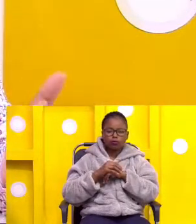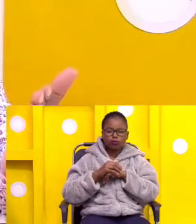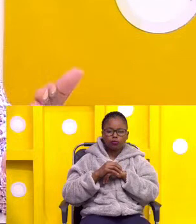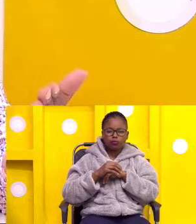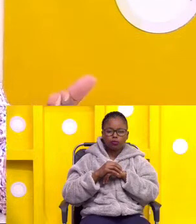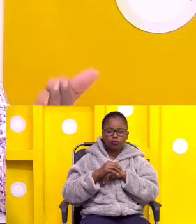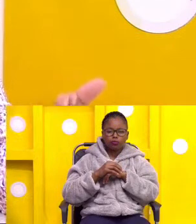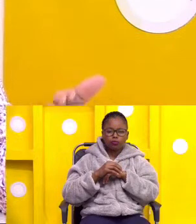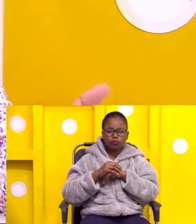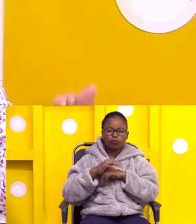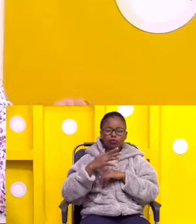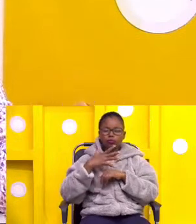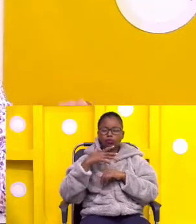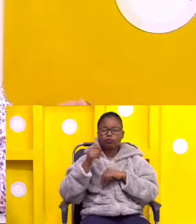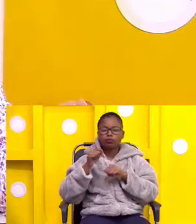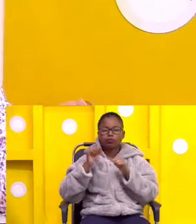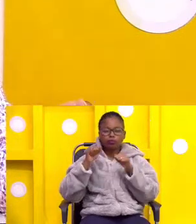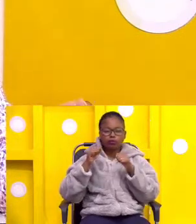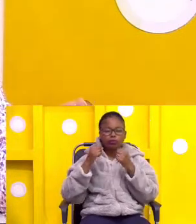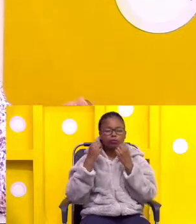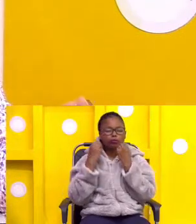ni kuri andu aingi anyu haha